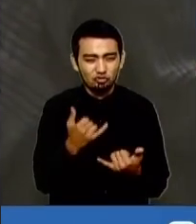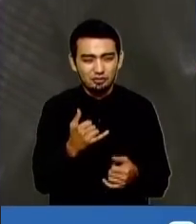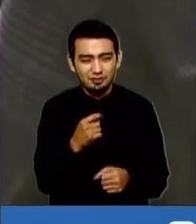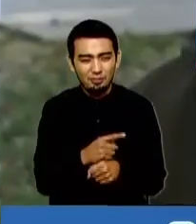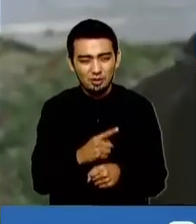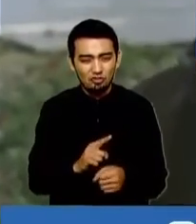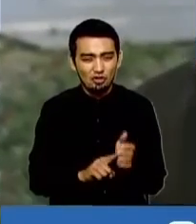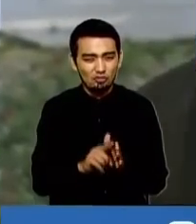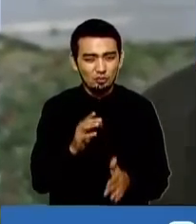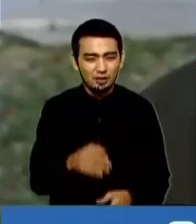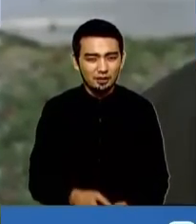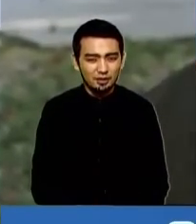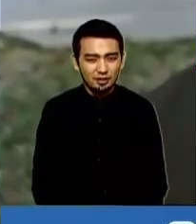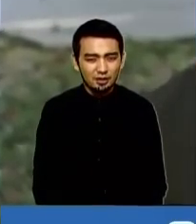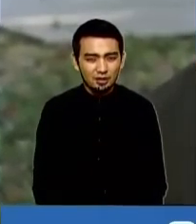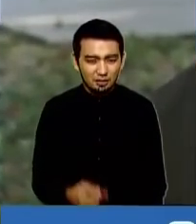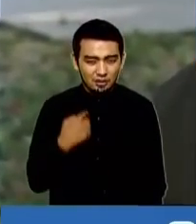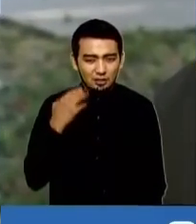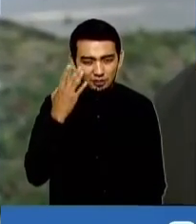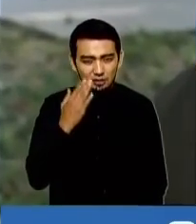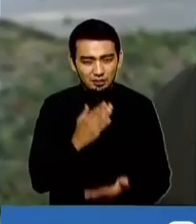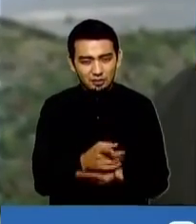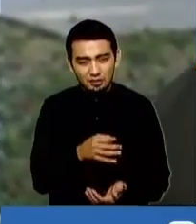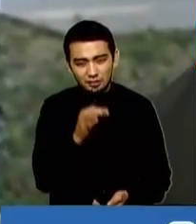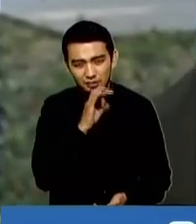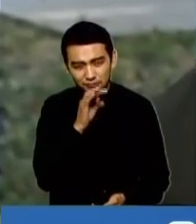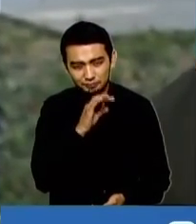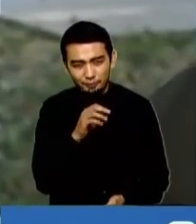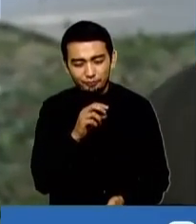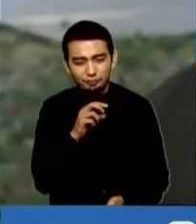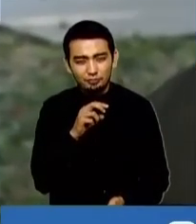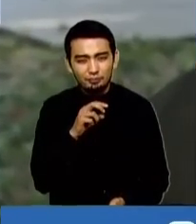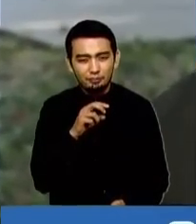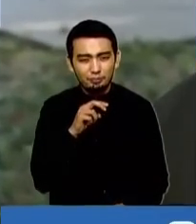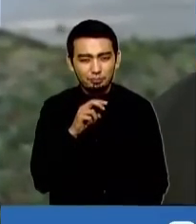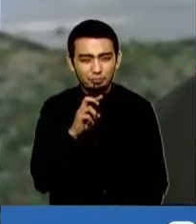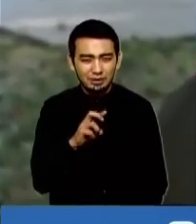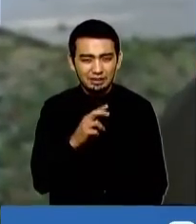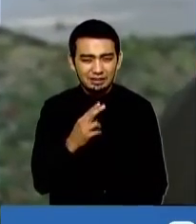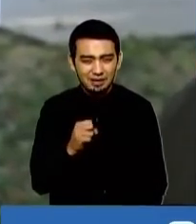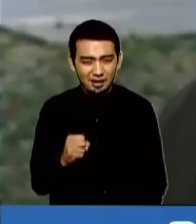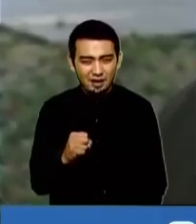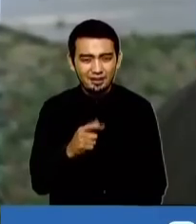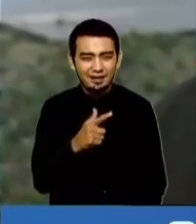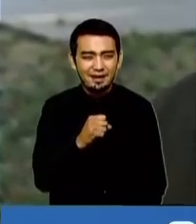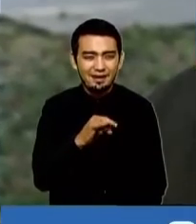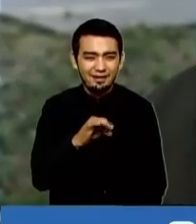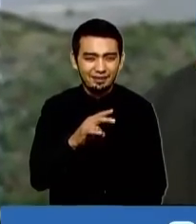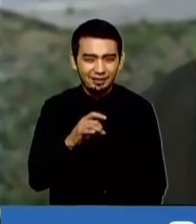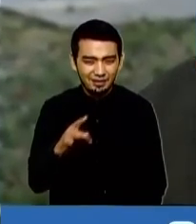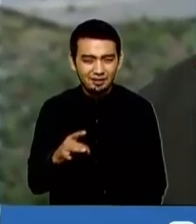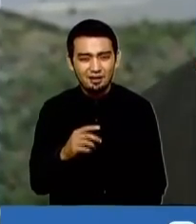тұтынады. Қолдануға ойым бар. Бұтса, мысалға, бұтса, креатин, гейнер, протеин осылай түр-түрге